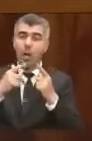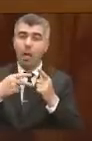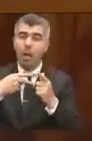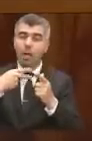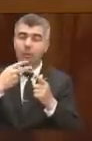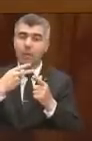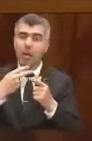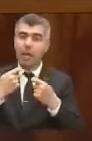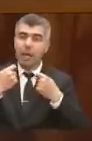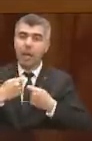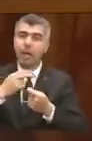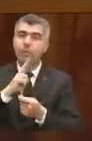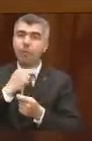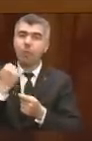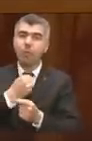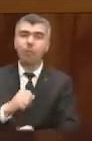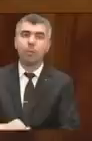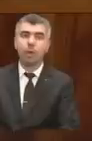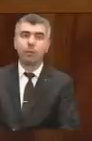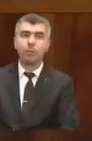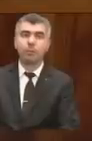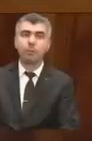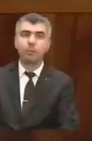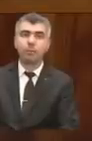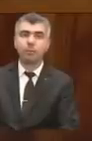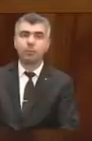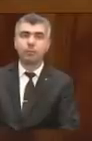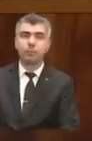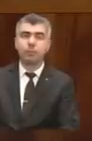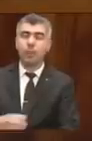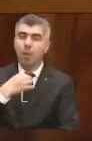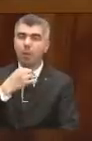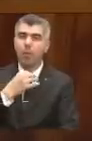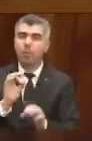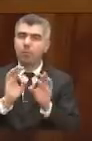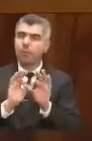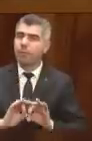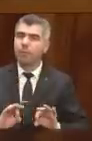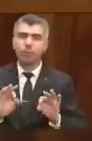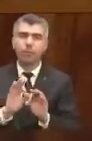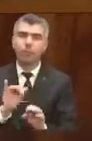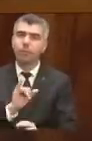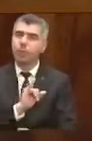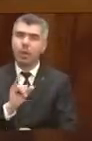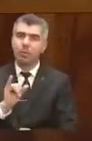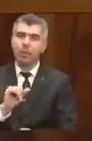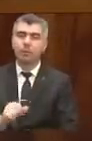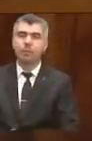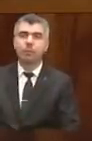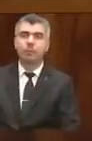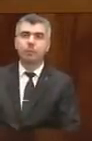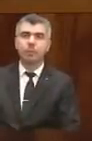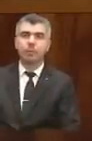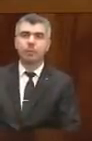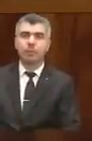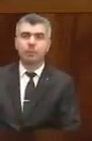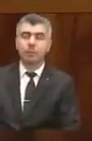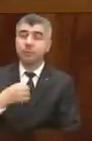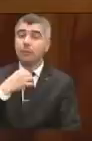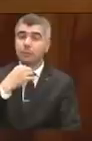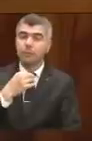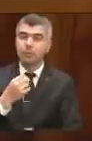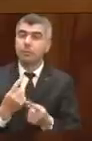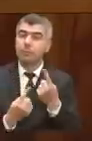رئيس الحكومه ما كنتش كنتمناكم انكم توقعوا فيها نتمنى